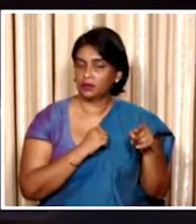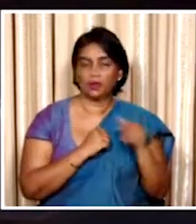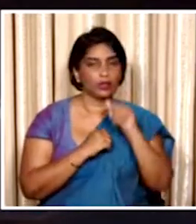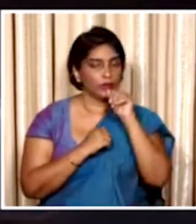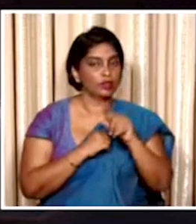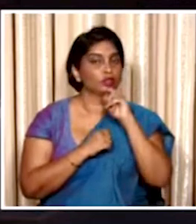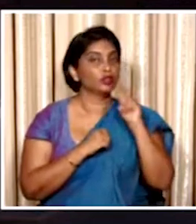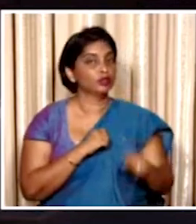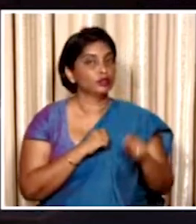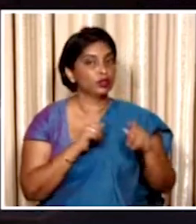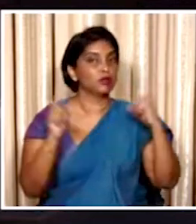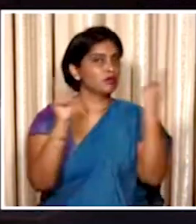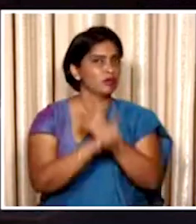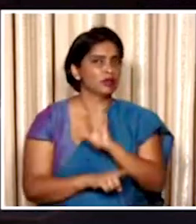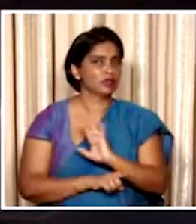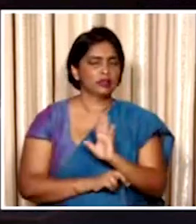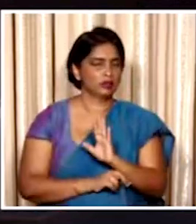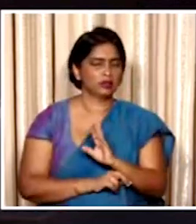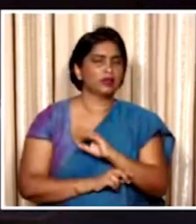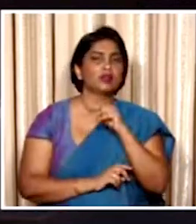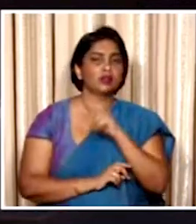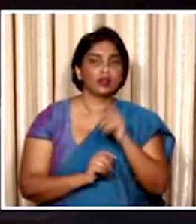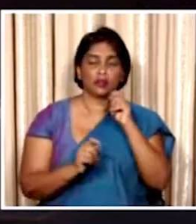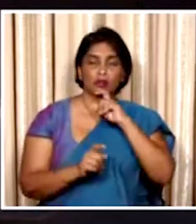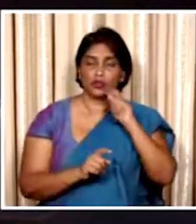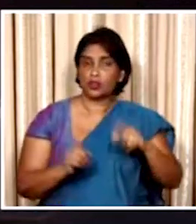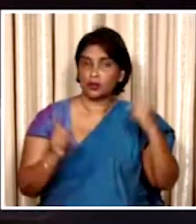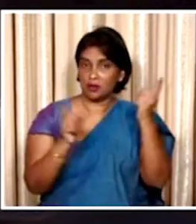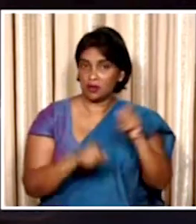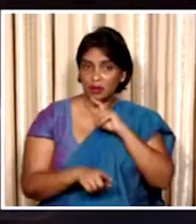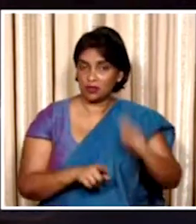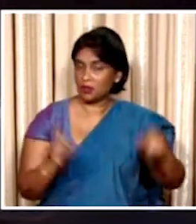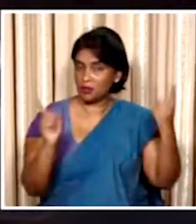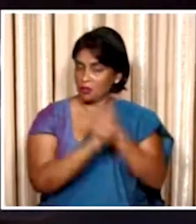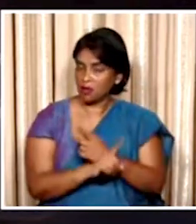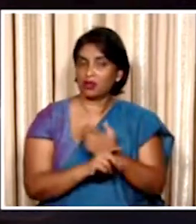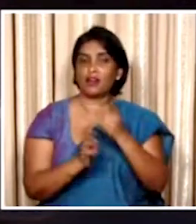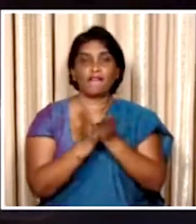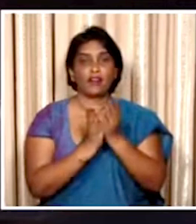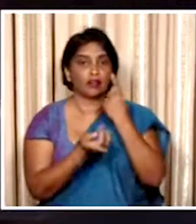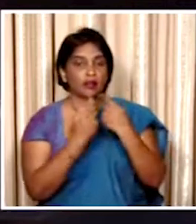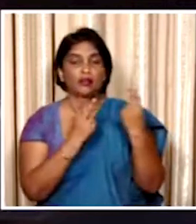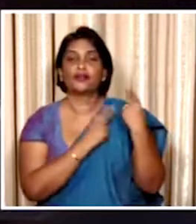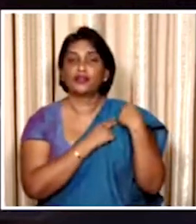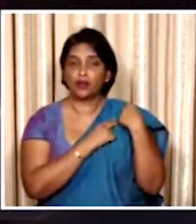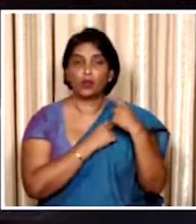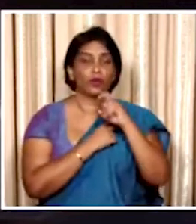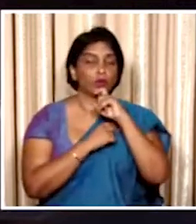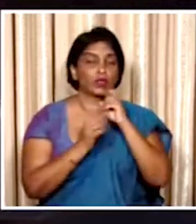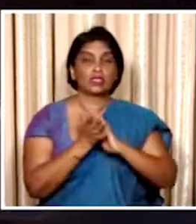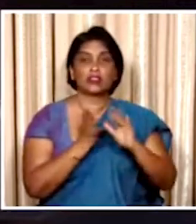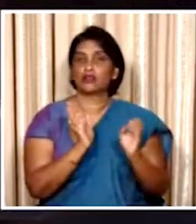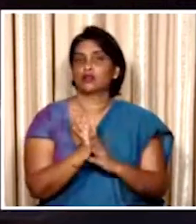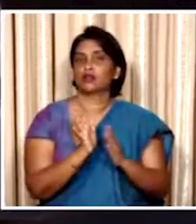ඇත්තටම විනිශ්චකාරවරු මාරු කිරීම නෙමෙයි. විනිශ්චකාරවරු මාරු කිරීම හෝ ස්ථාන මාරු කිරීම හෝ විනය පරීක්ෂණ ගැනීමේ වගකීම තියෙන අධිකරණ සේවා